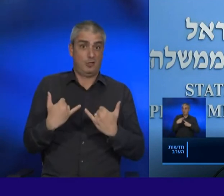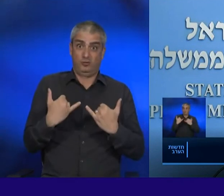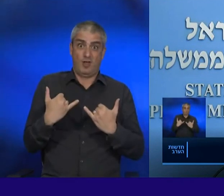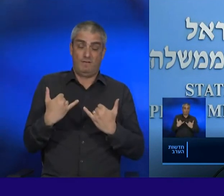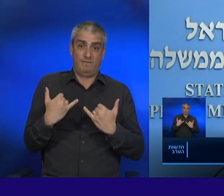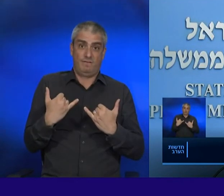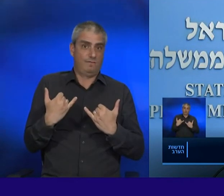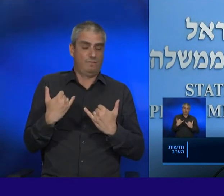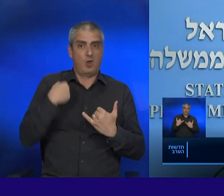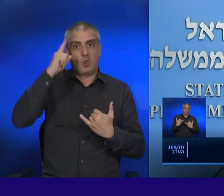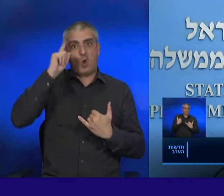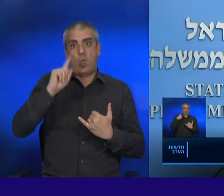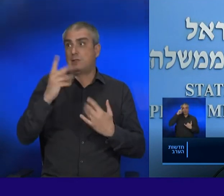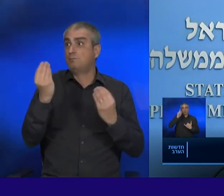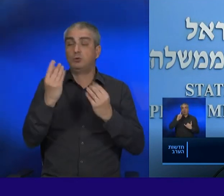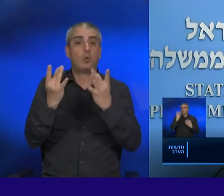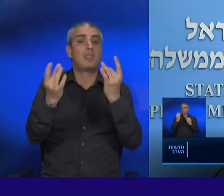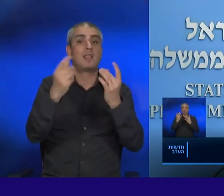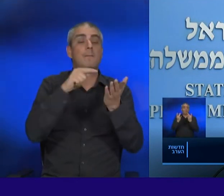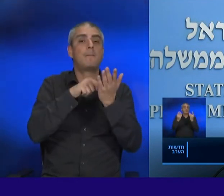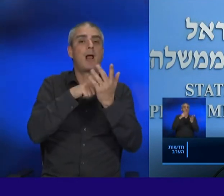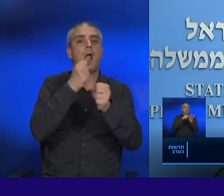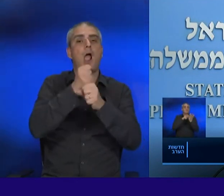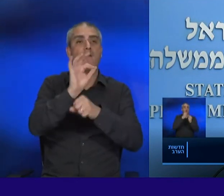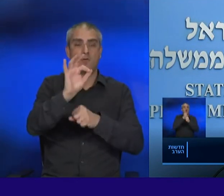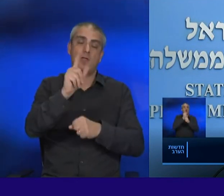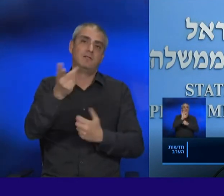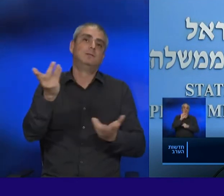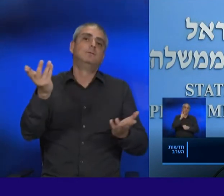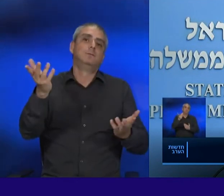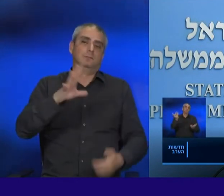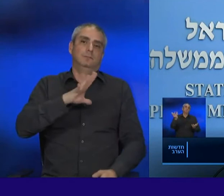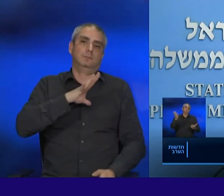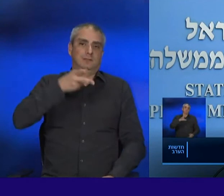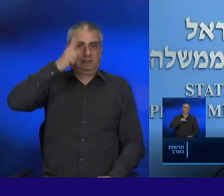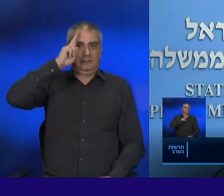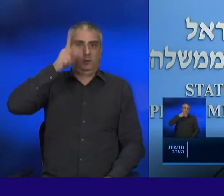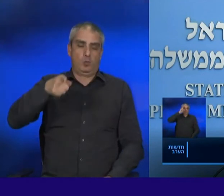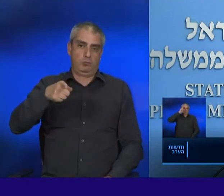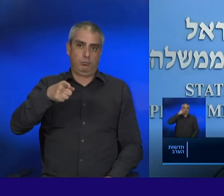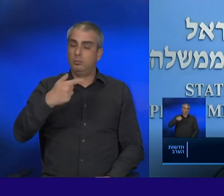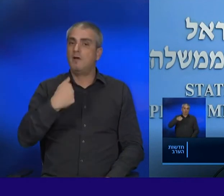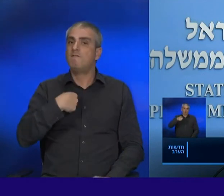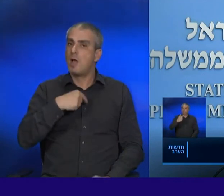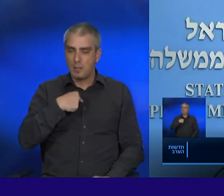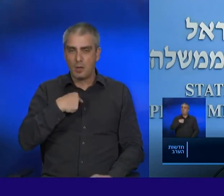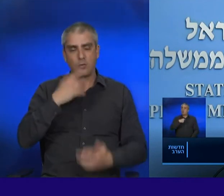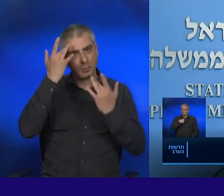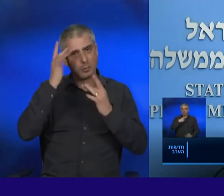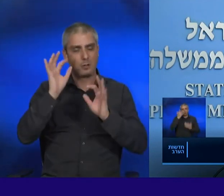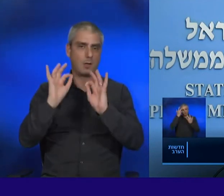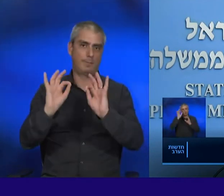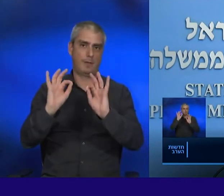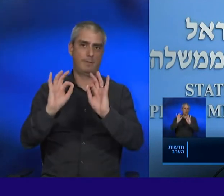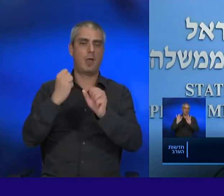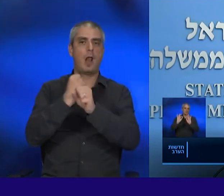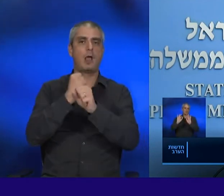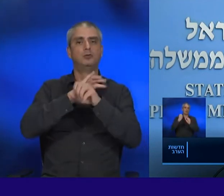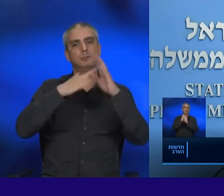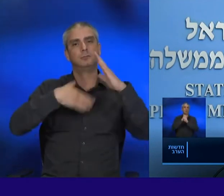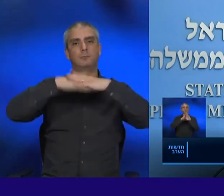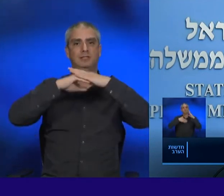לא יודעים שמישהו נדבק את הוצאה מהעבודה שלו אבל זה סיכון בהחלט שהם לוקחים ואנחנו נדאג באמת לעשות את